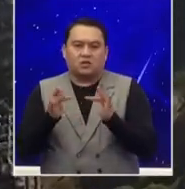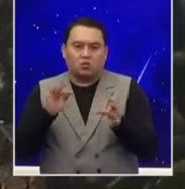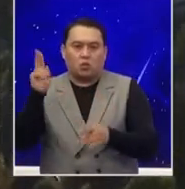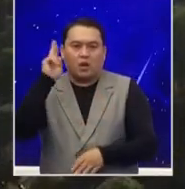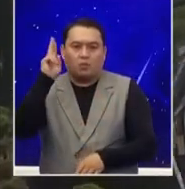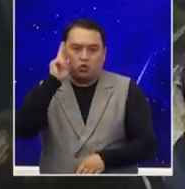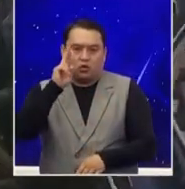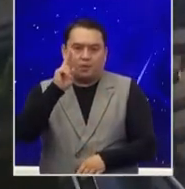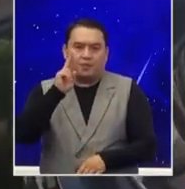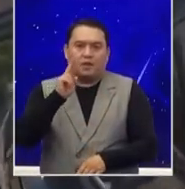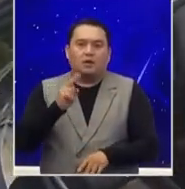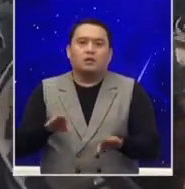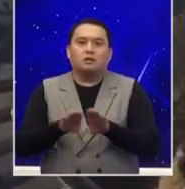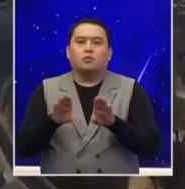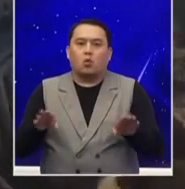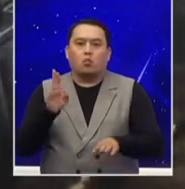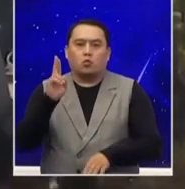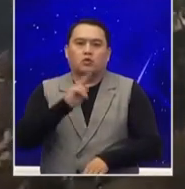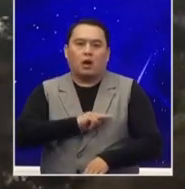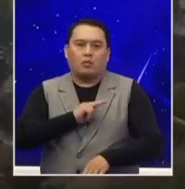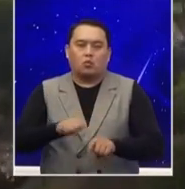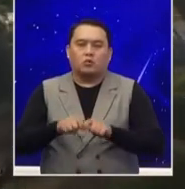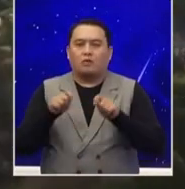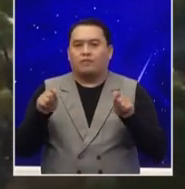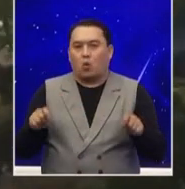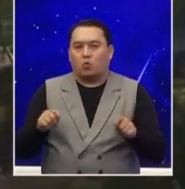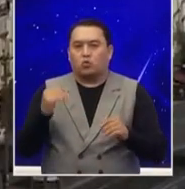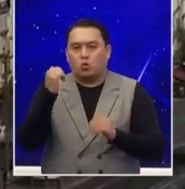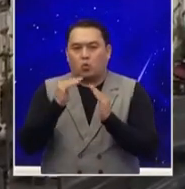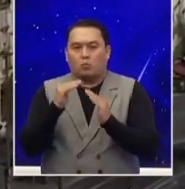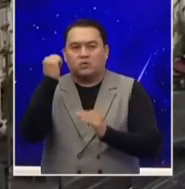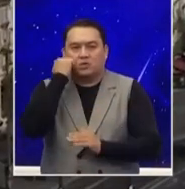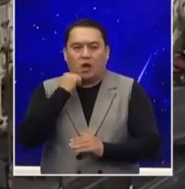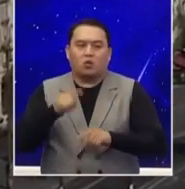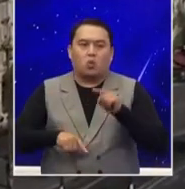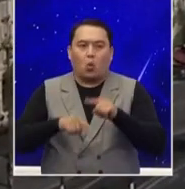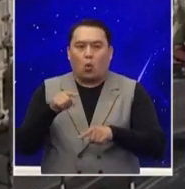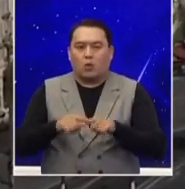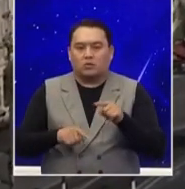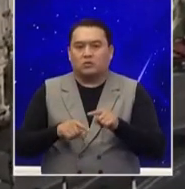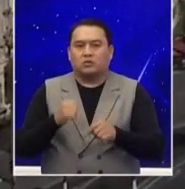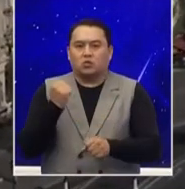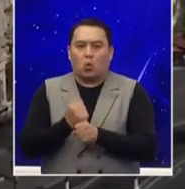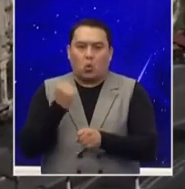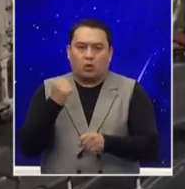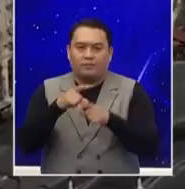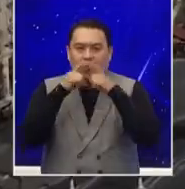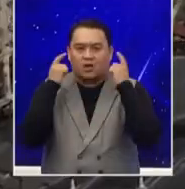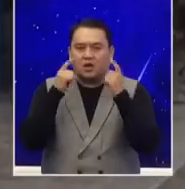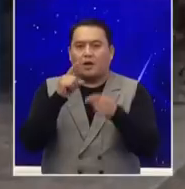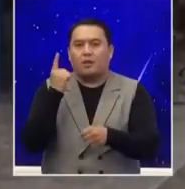дистанционное обучение будут также открытые дома престарелых чтобы посещать родственников при строгом соблюдении